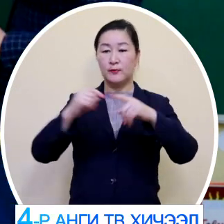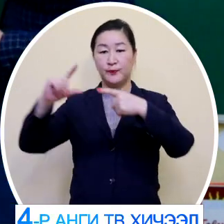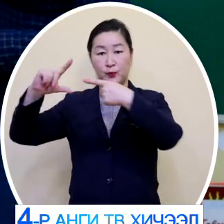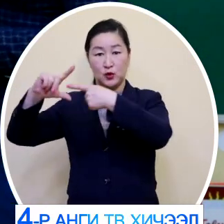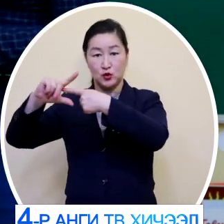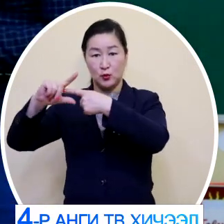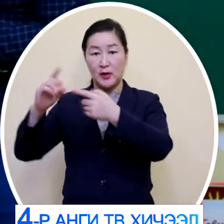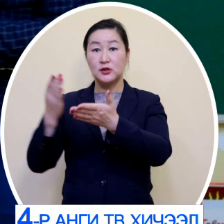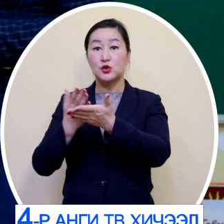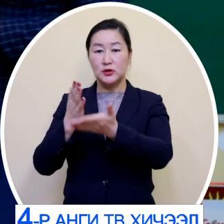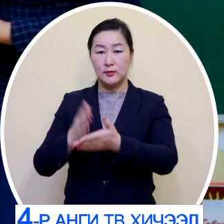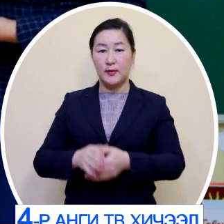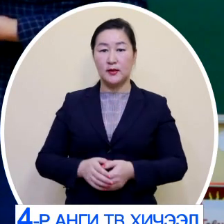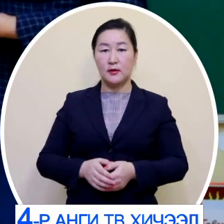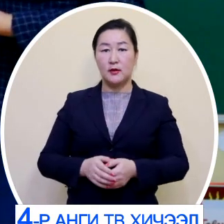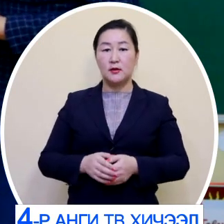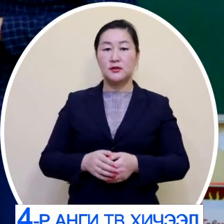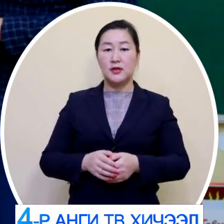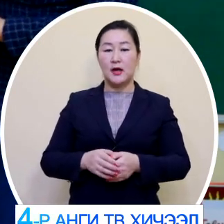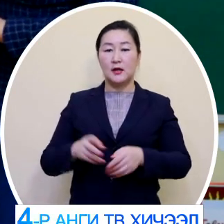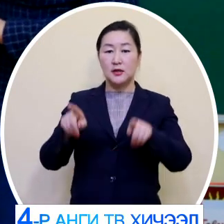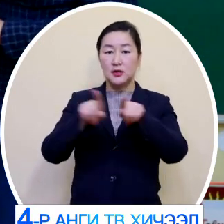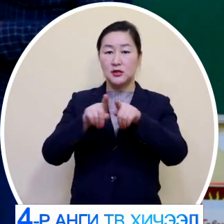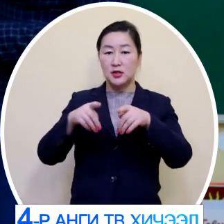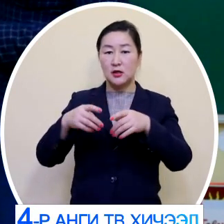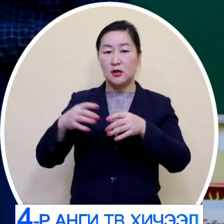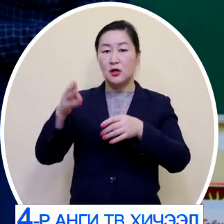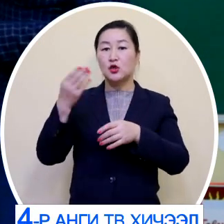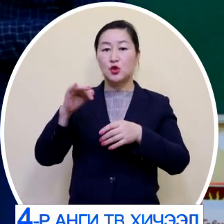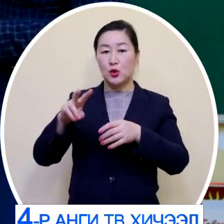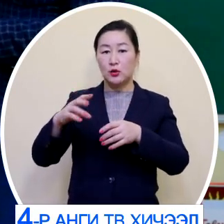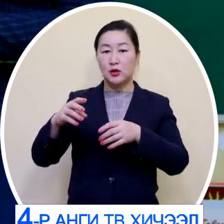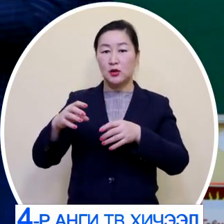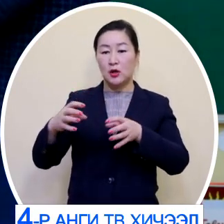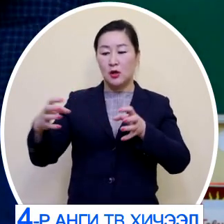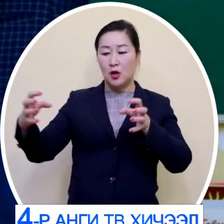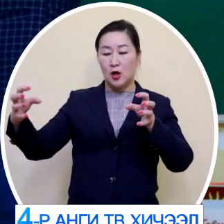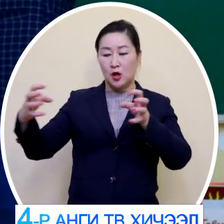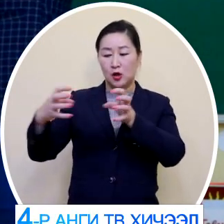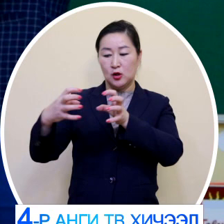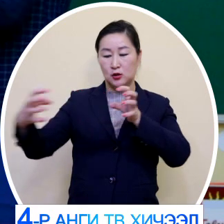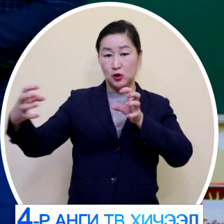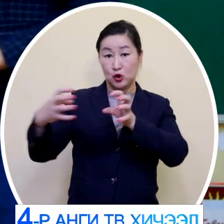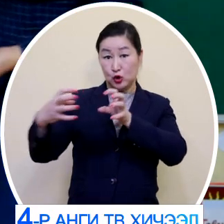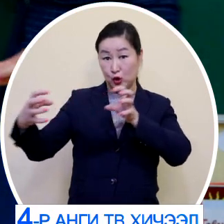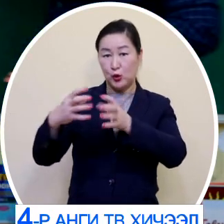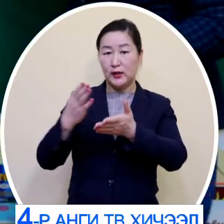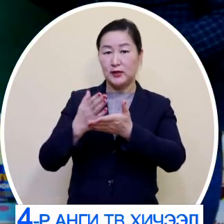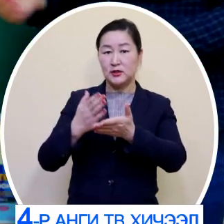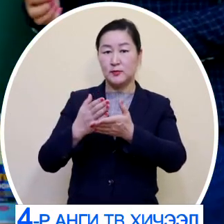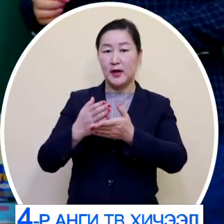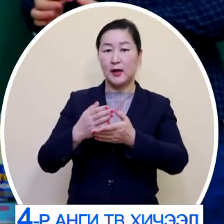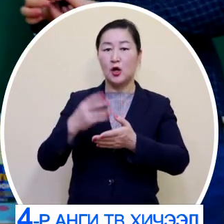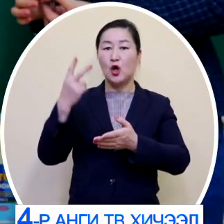За, ижил туйлууд маань хоорондоо түлхэлцэж байгаа учраас багш нь сумаа хоёр тал руу харуулад зурлаа. За, багшаагаа